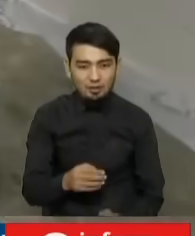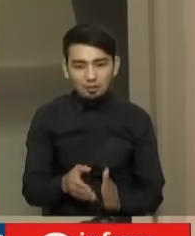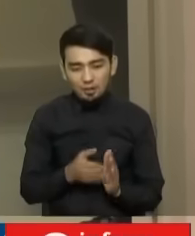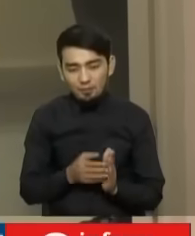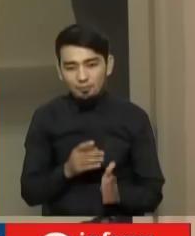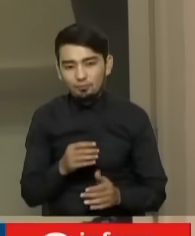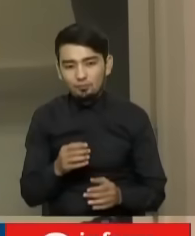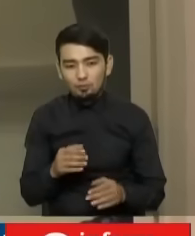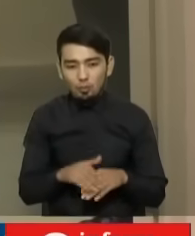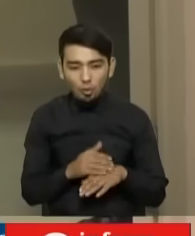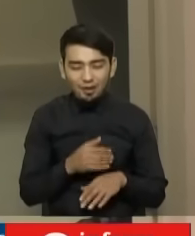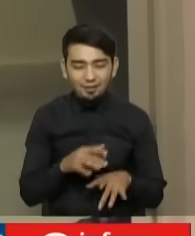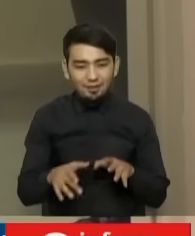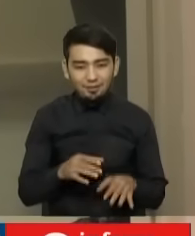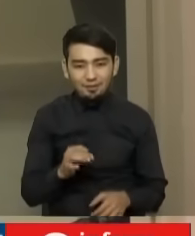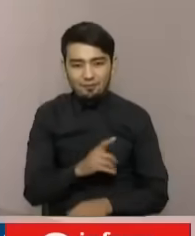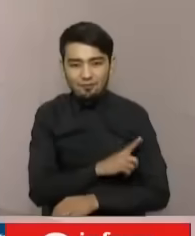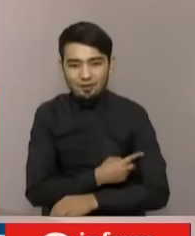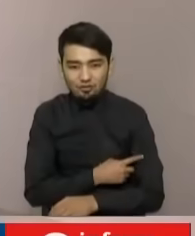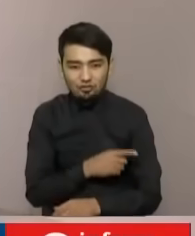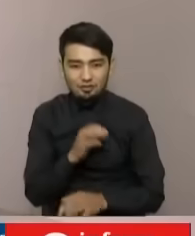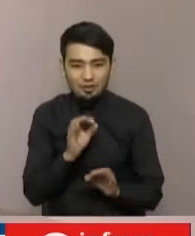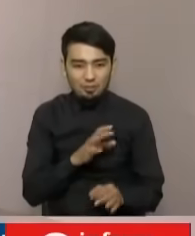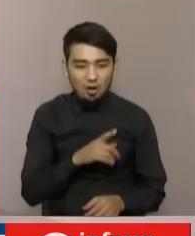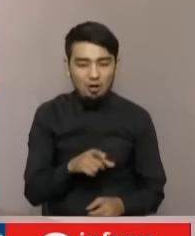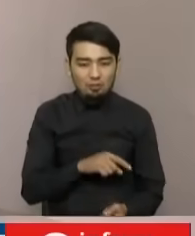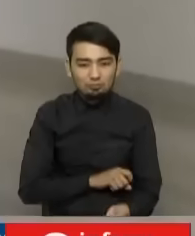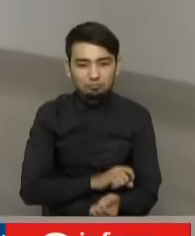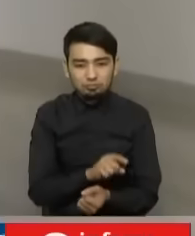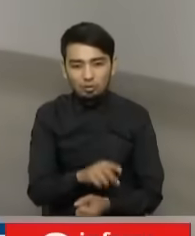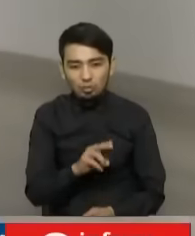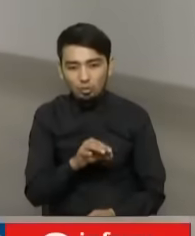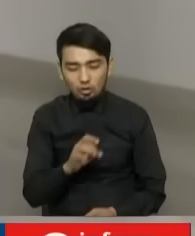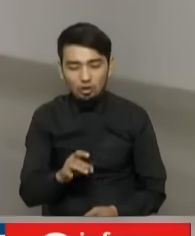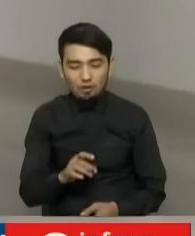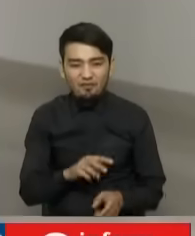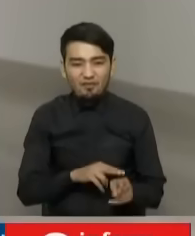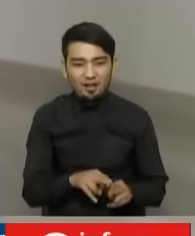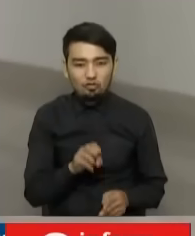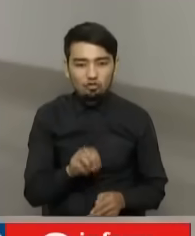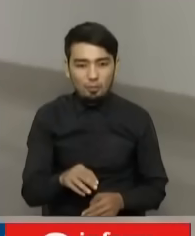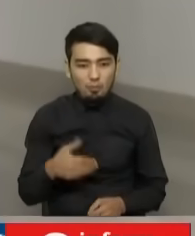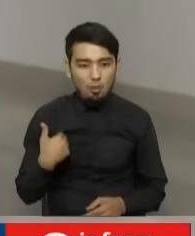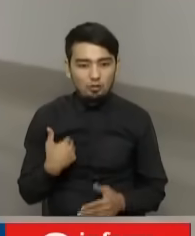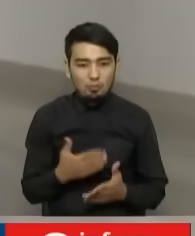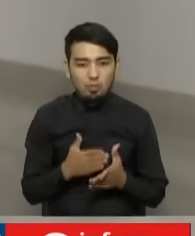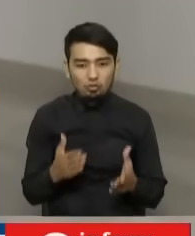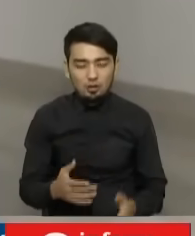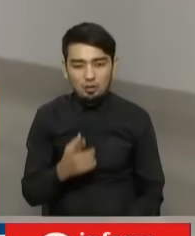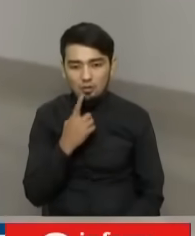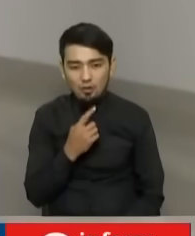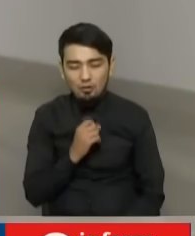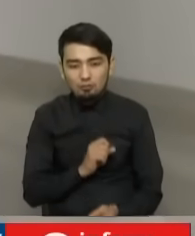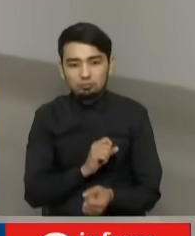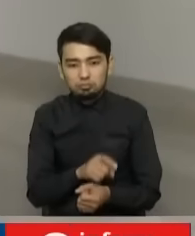дейді. Ал ақалаттылардың айтуынша, донор болудың зиянынан пайдасы көп. Тұрақты қан тапсыру адам